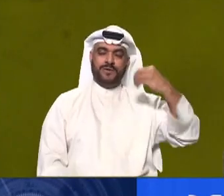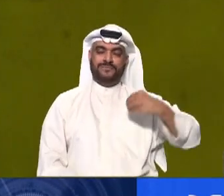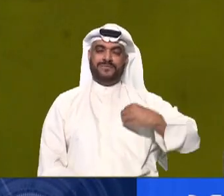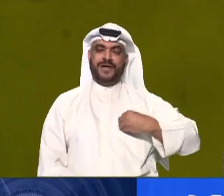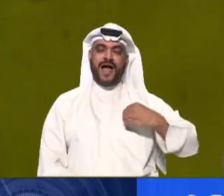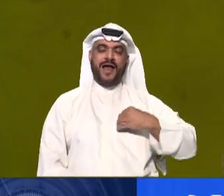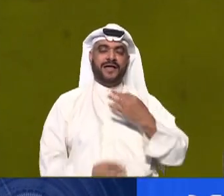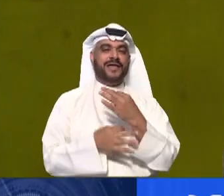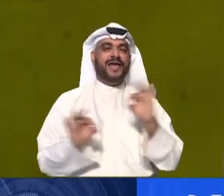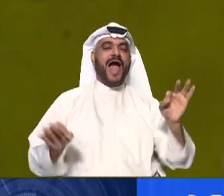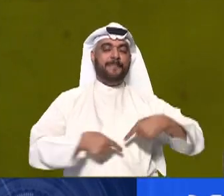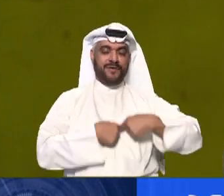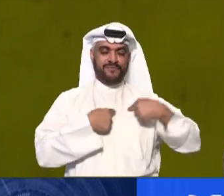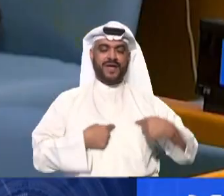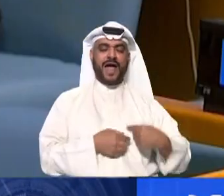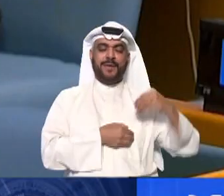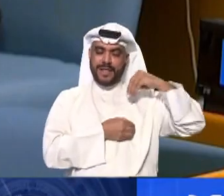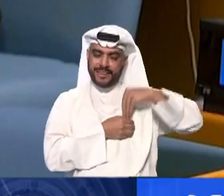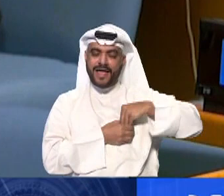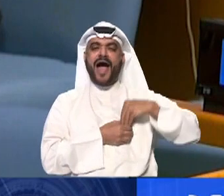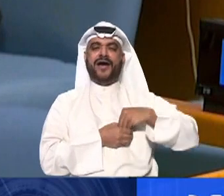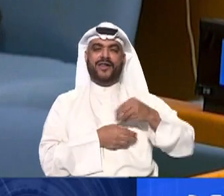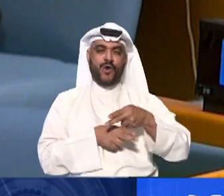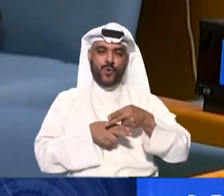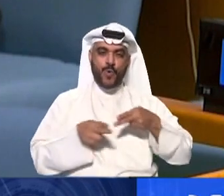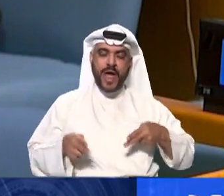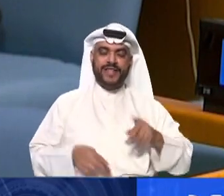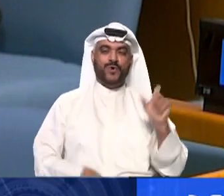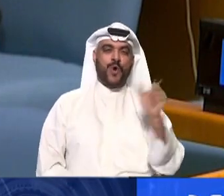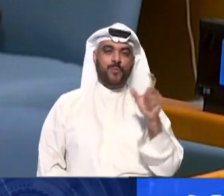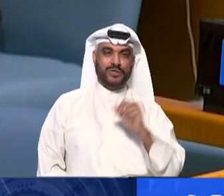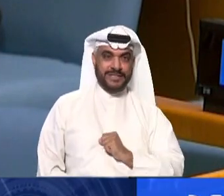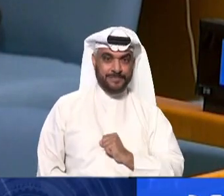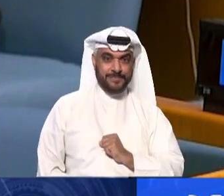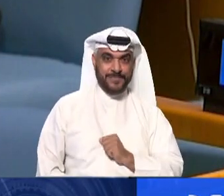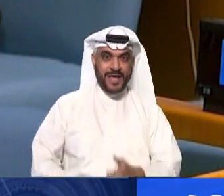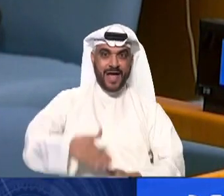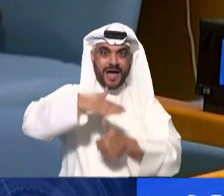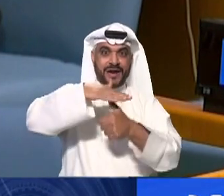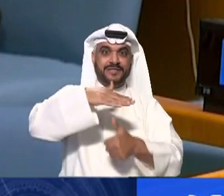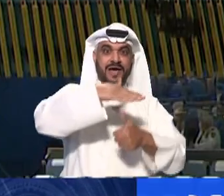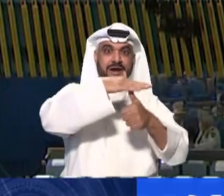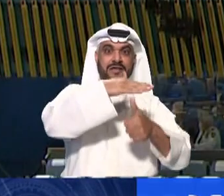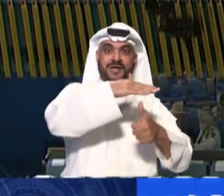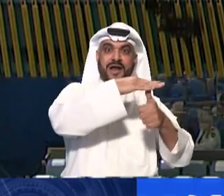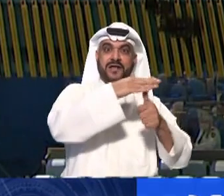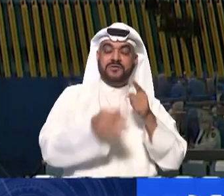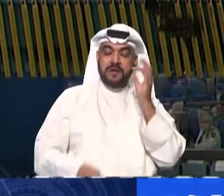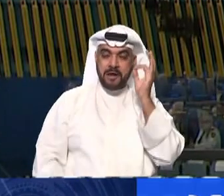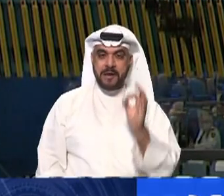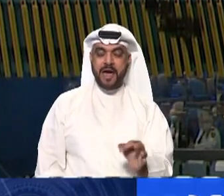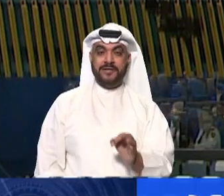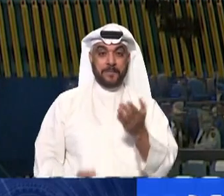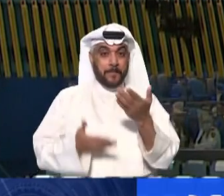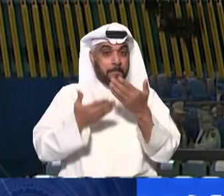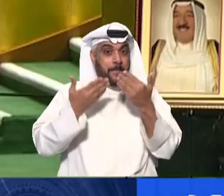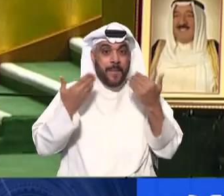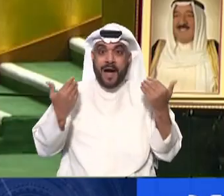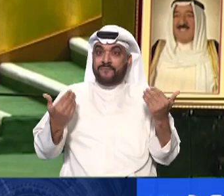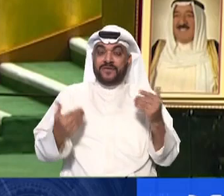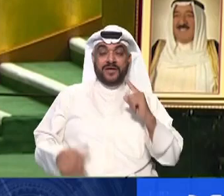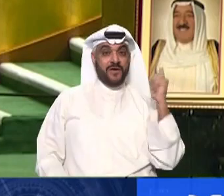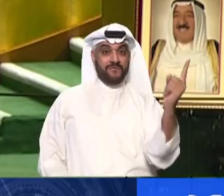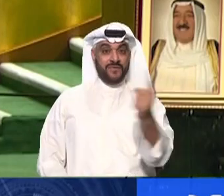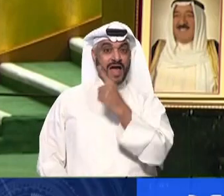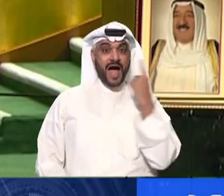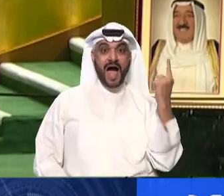كويتي وكل قلب كل مسلم. رؤساء يتوفون، رؤساء دول لا يتم تأبين لهم، ورؤساء من دول كبرى